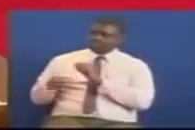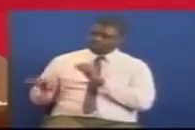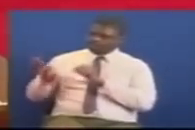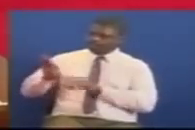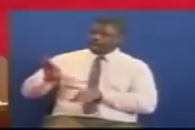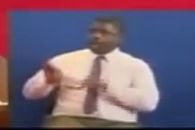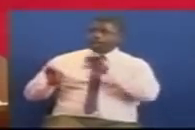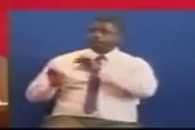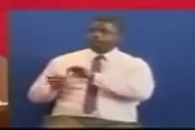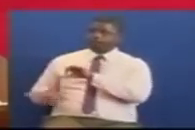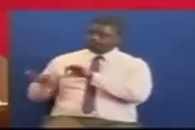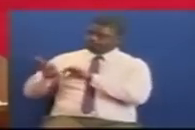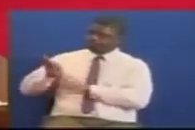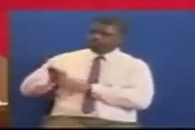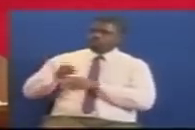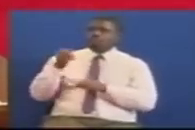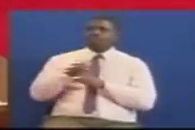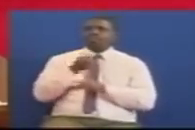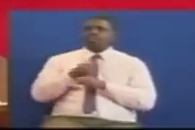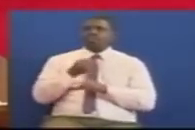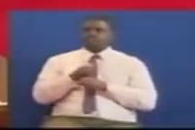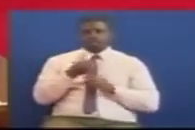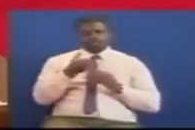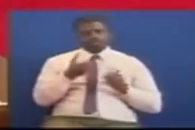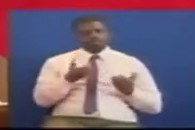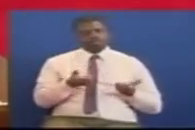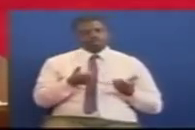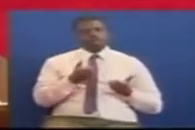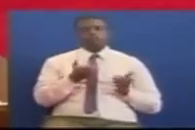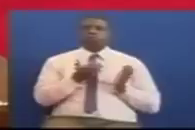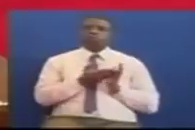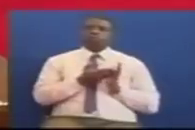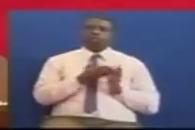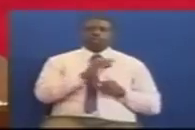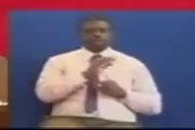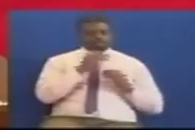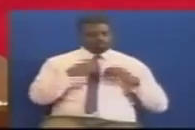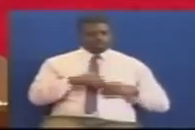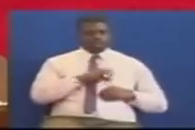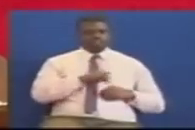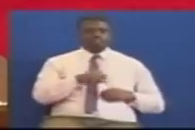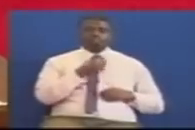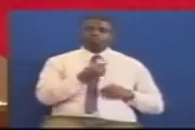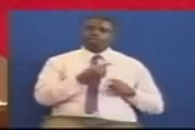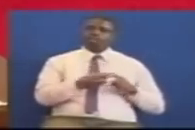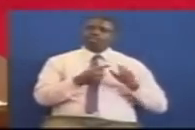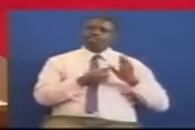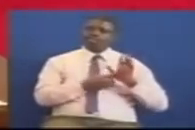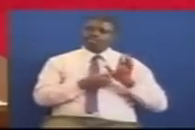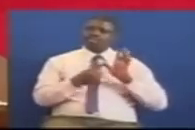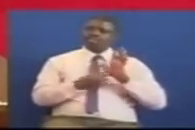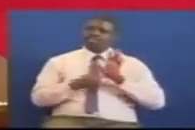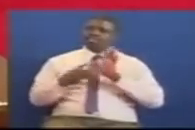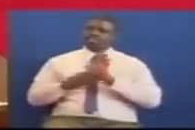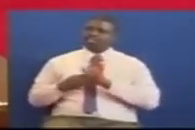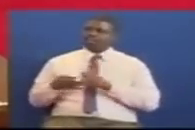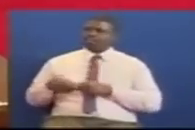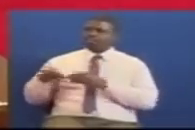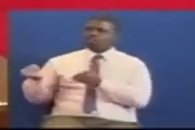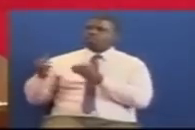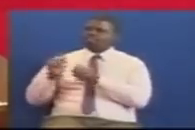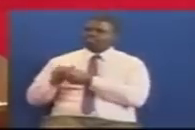masomo ya sayansi umefanyika, ambapo shule za sekondari 1696 zimepata vifaa vya maabara. Mheshimiwa